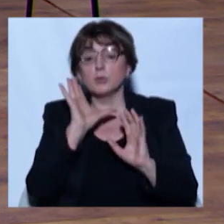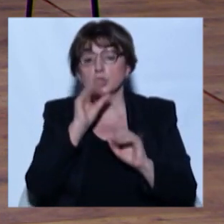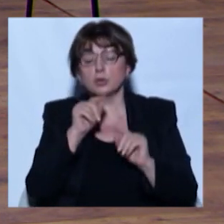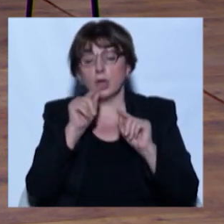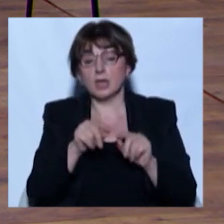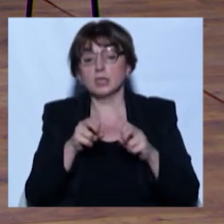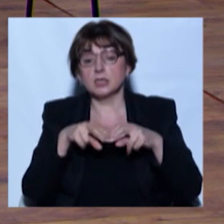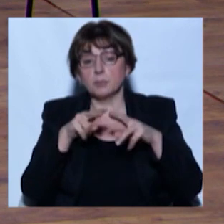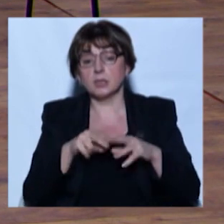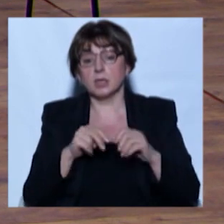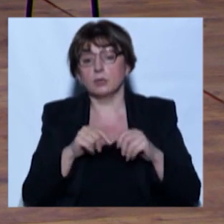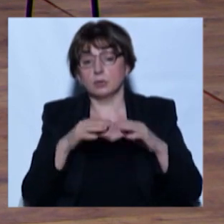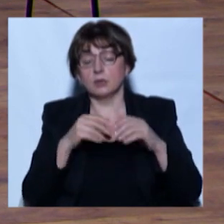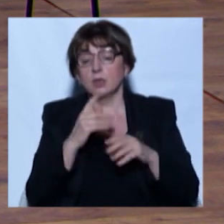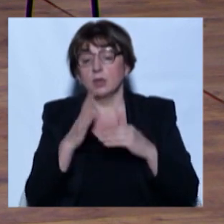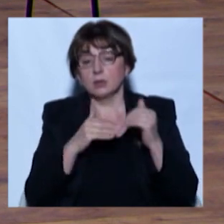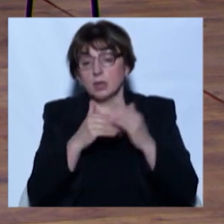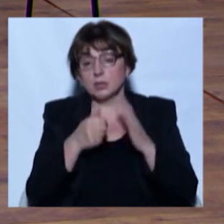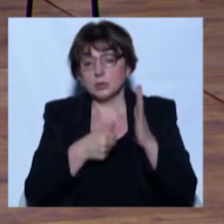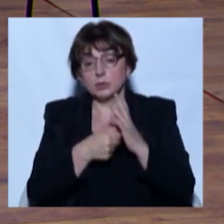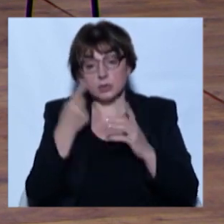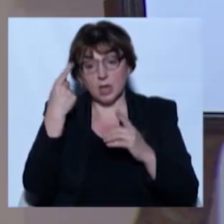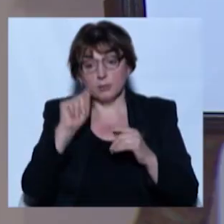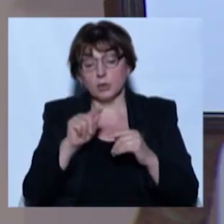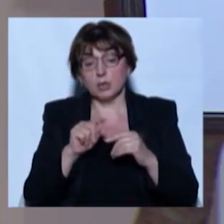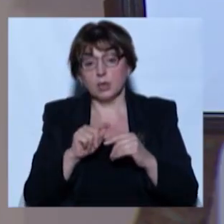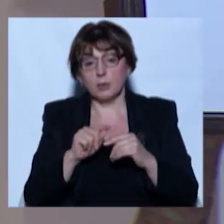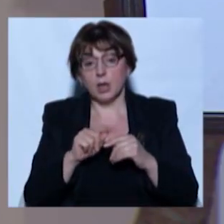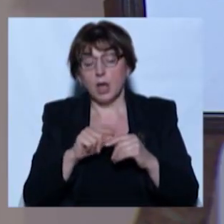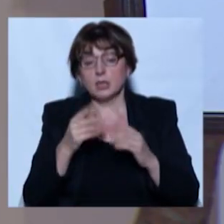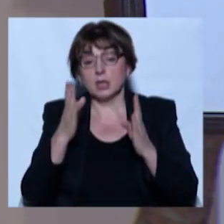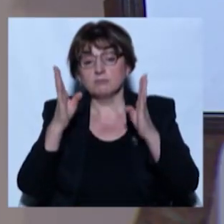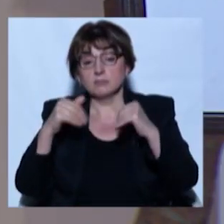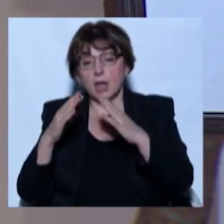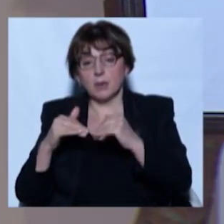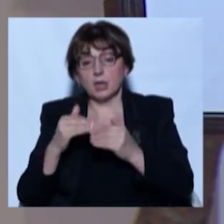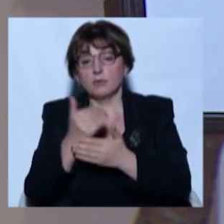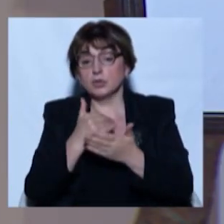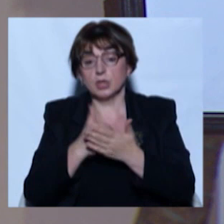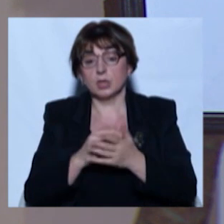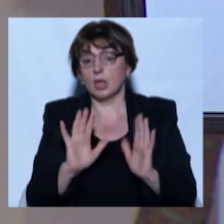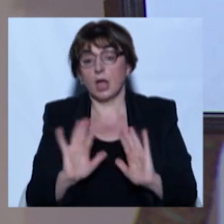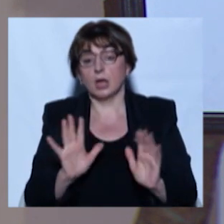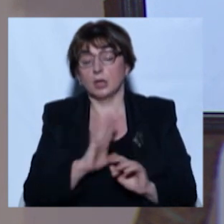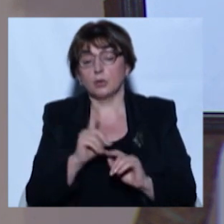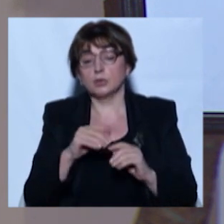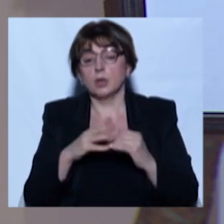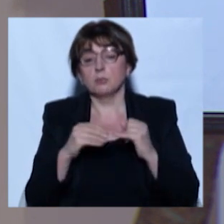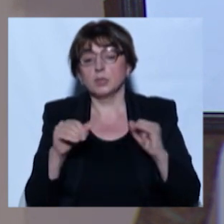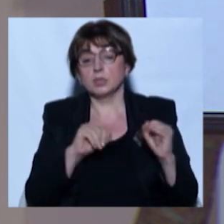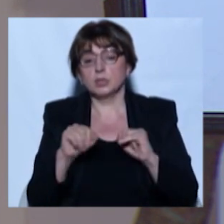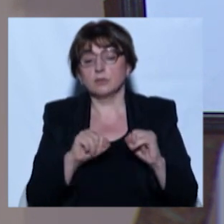ასეთი მოწყობილობის გამოგონება, რომ ასე დამანგრეველი შედეგები არ მოიტანოს მან.